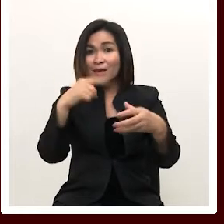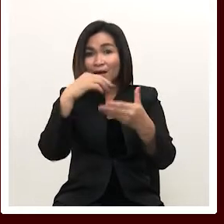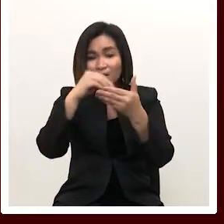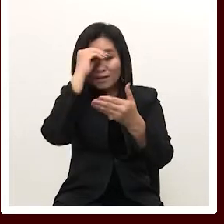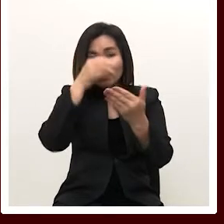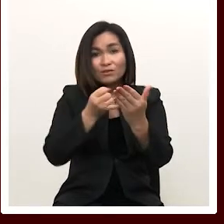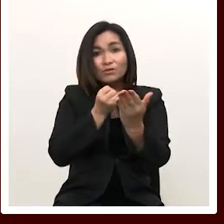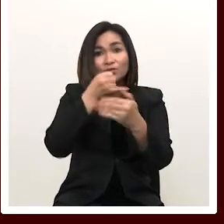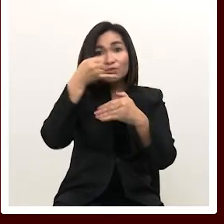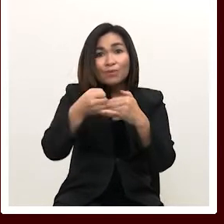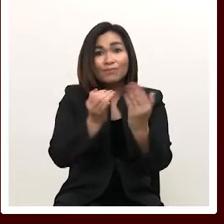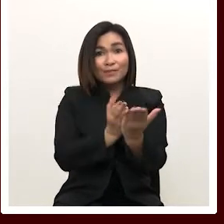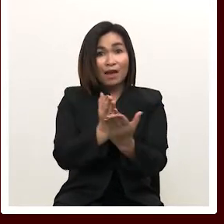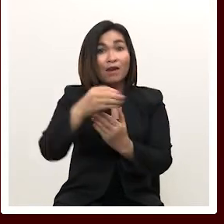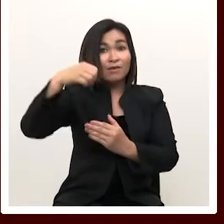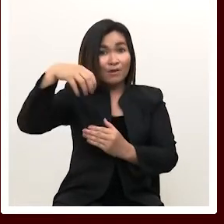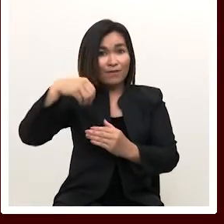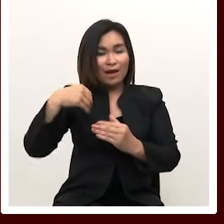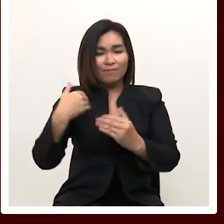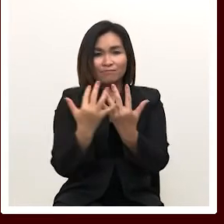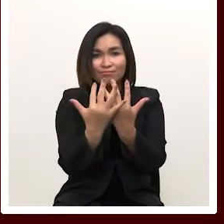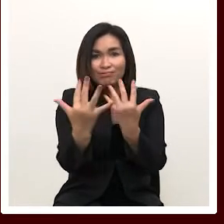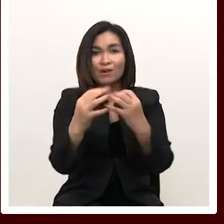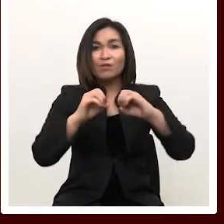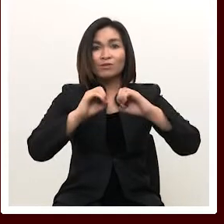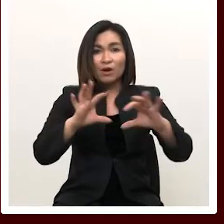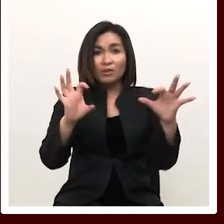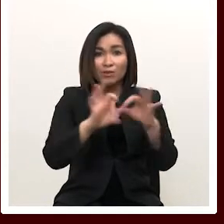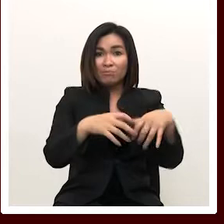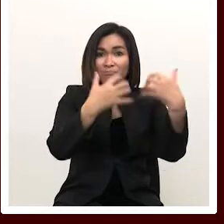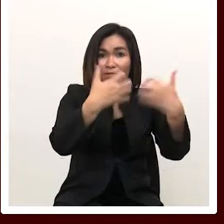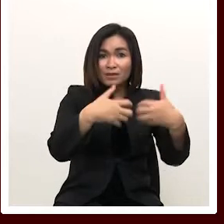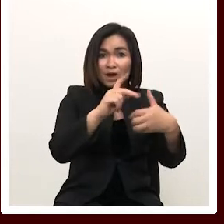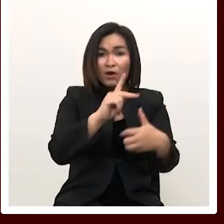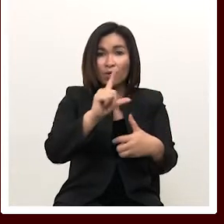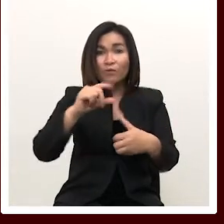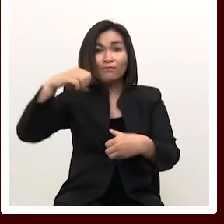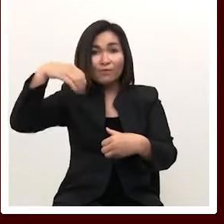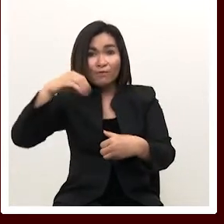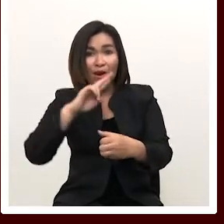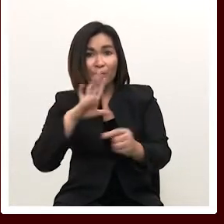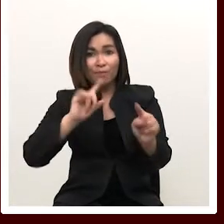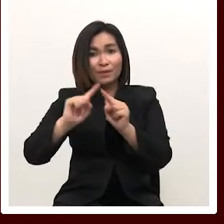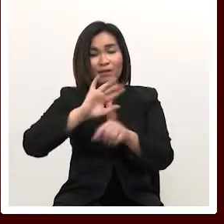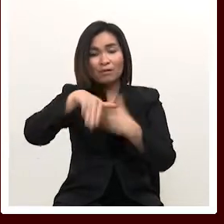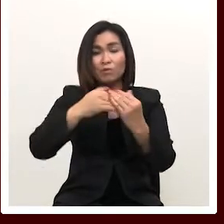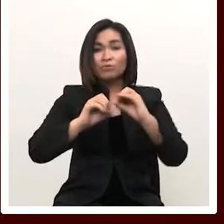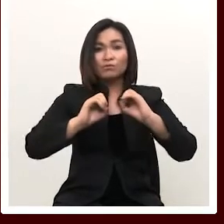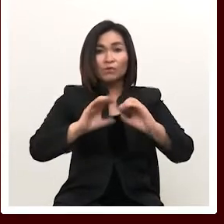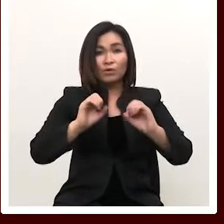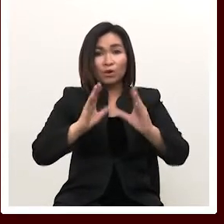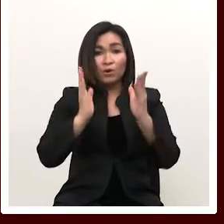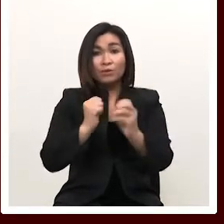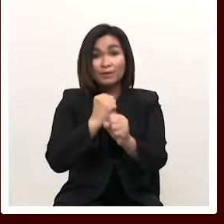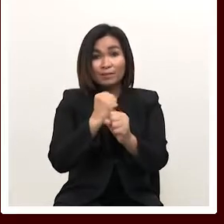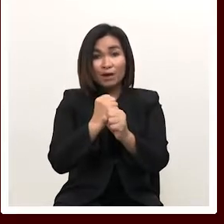บสาขาไฟฟ้ามานะครับก็จะมาเทรนเราก็จะมาสอนทางด้านของงานทั้งเครื่องกลและไฟฟ้าแล้วก็ระบบสาธารณูปโภคหมดงานพนักง